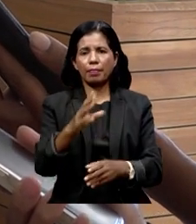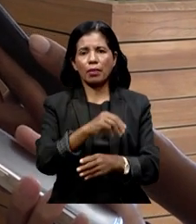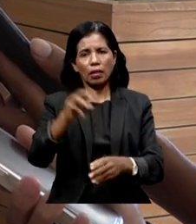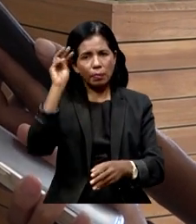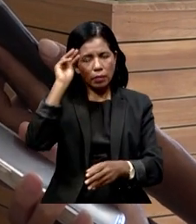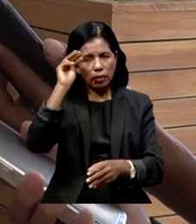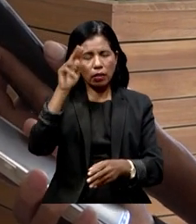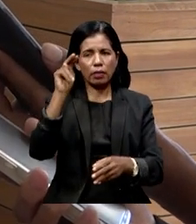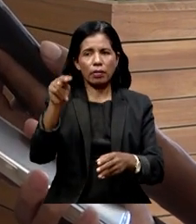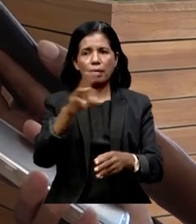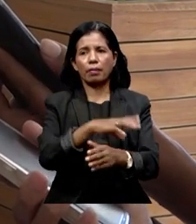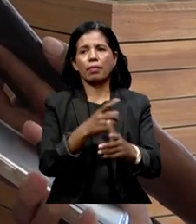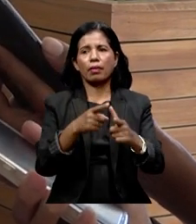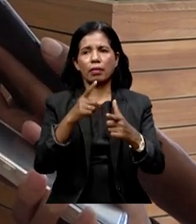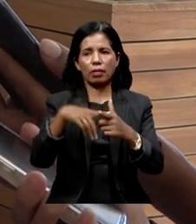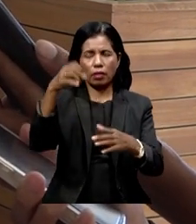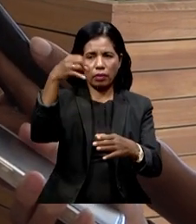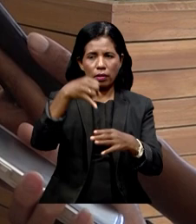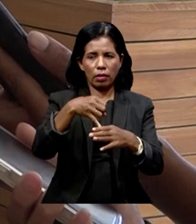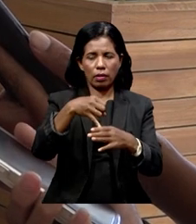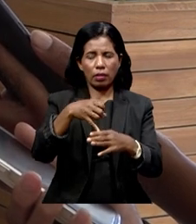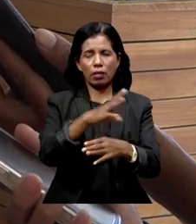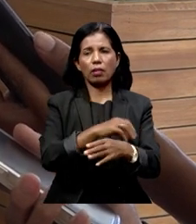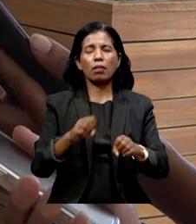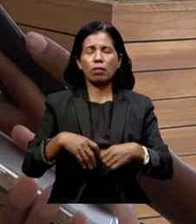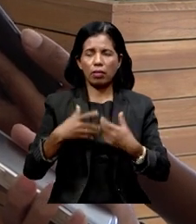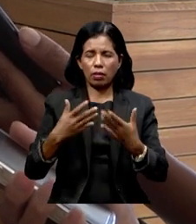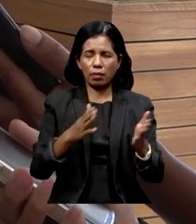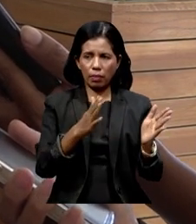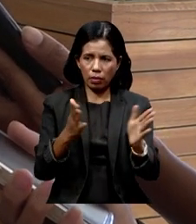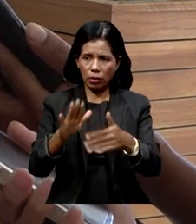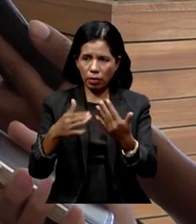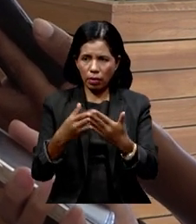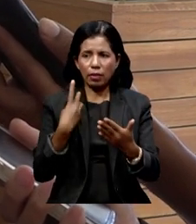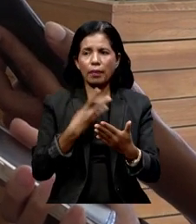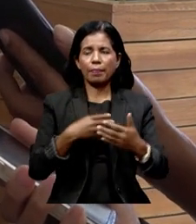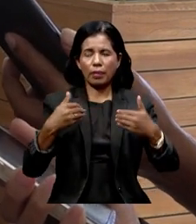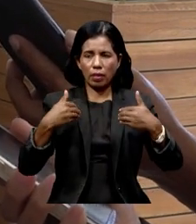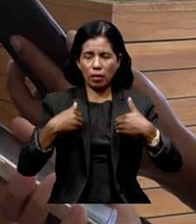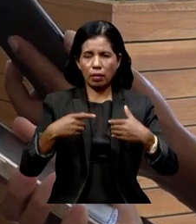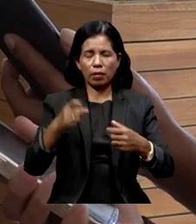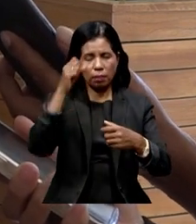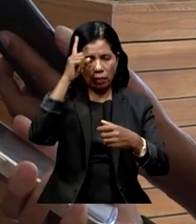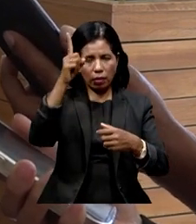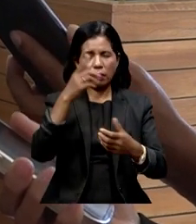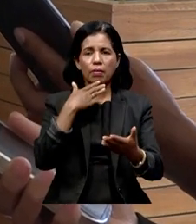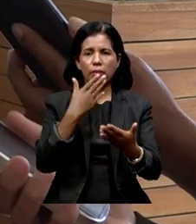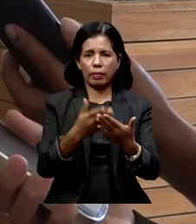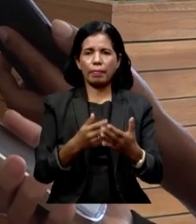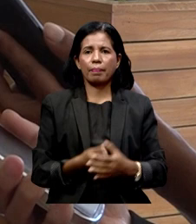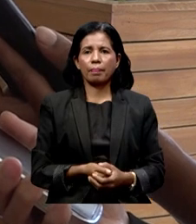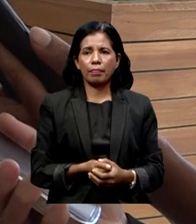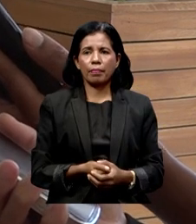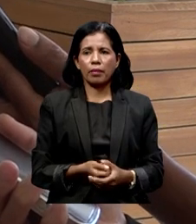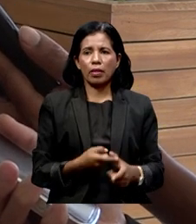ministerio ini ya envolvimento ya parte dan para unsa proses sirene kita bele iya compreensão mutua ida e